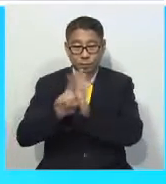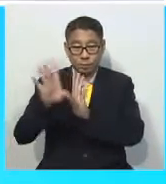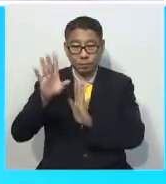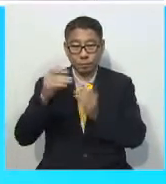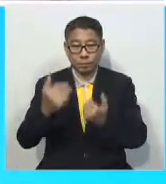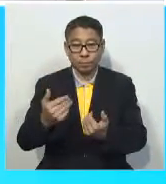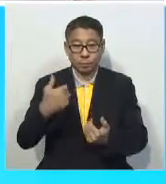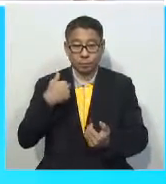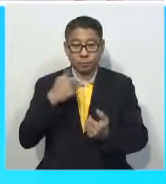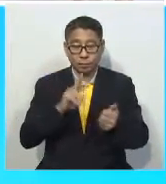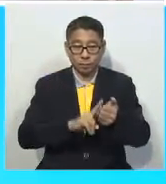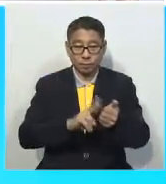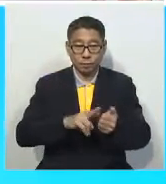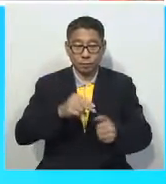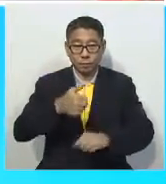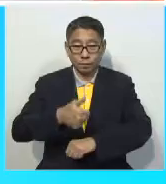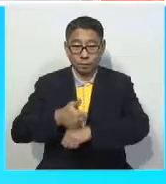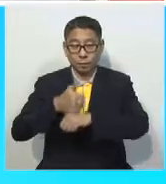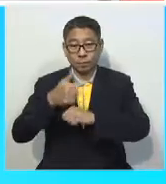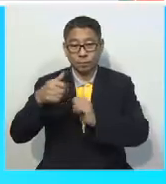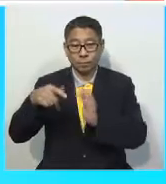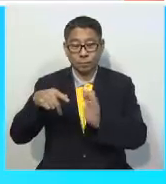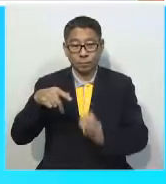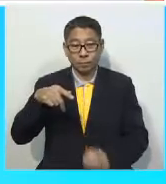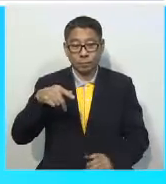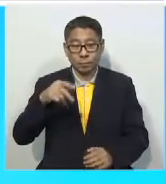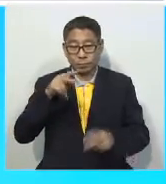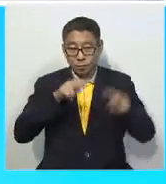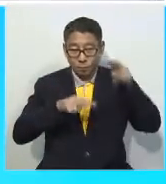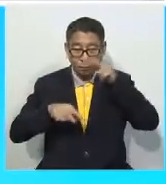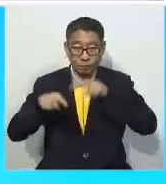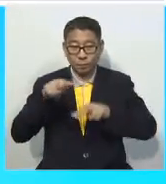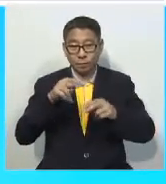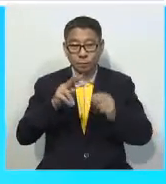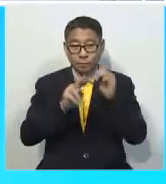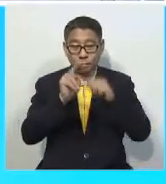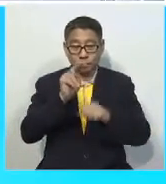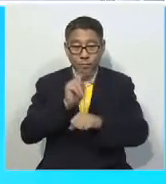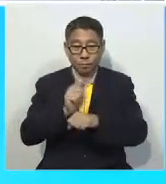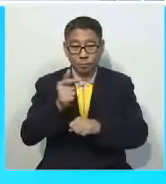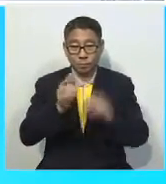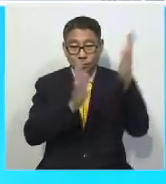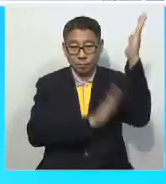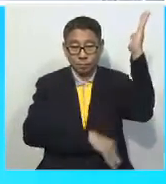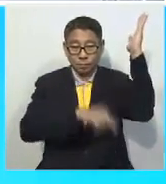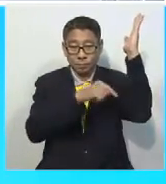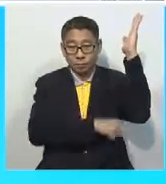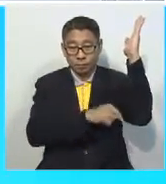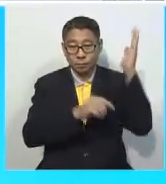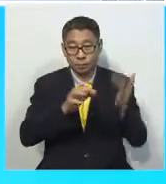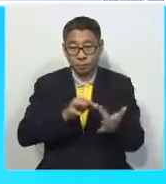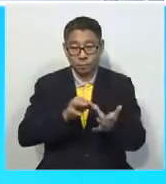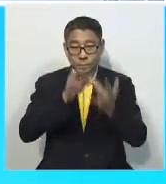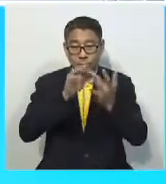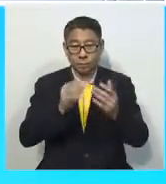นวยการสำนักงานพระพุทธศาสนาแห่งชาติท่านหนึ่งดูแลงานในจังหวัดชายแดนภาคใต้เพิ่มเป็นพิเศษจ